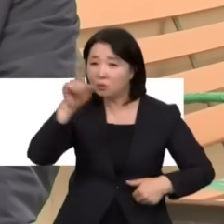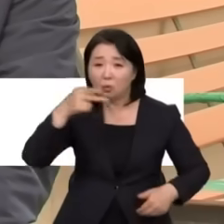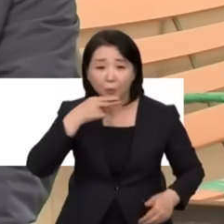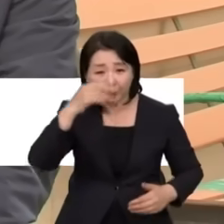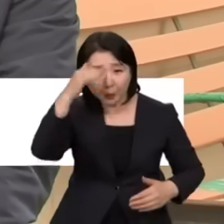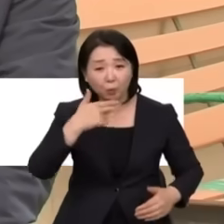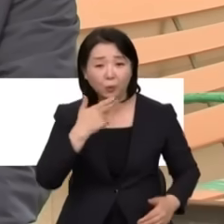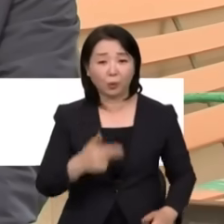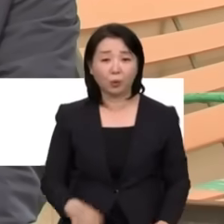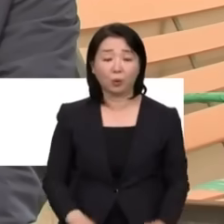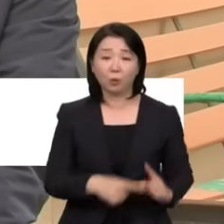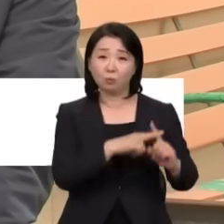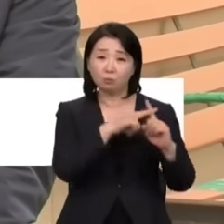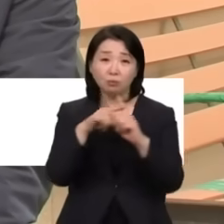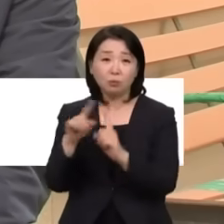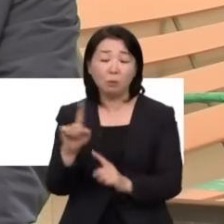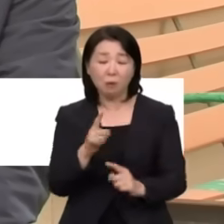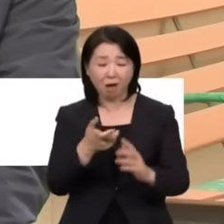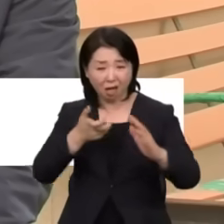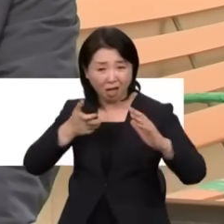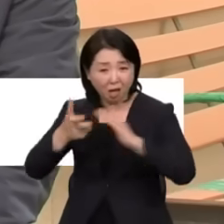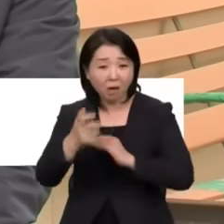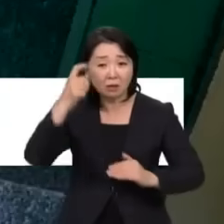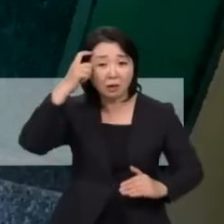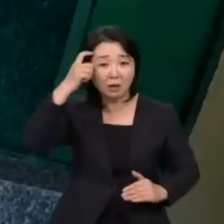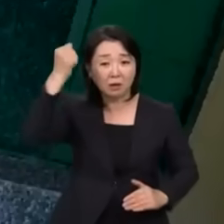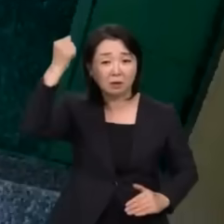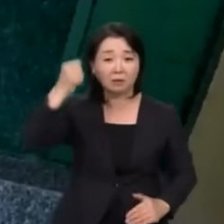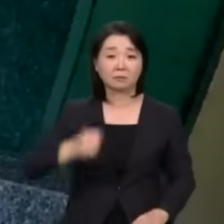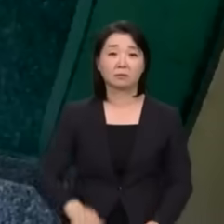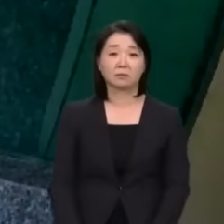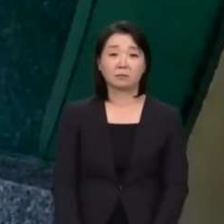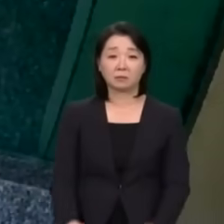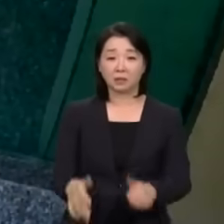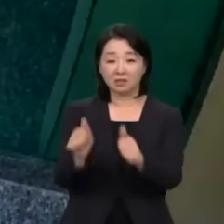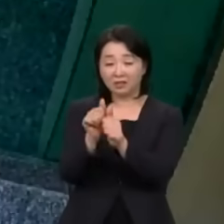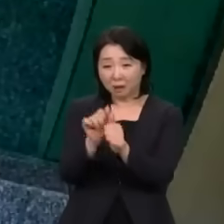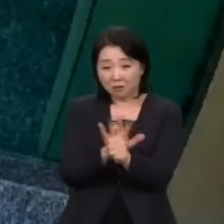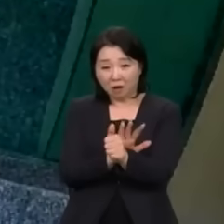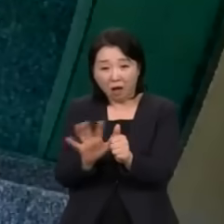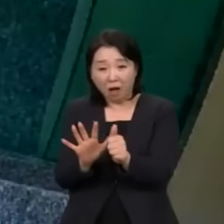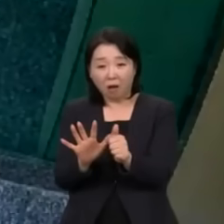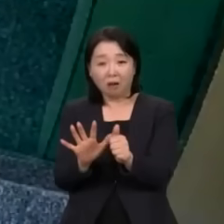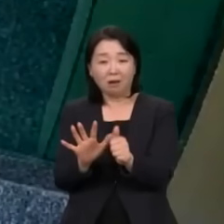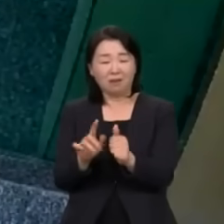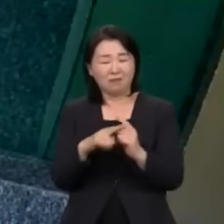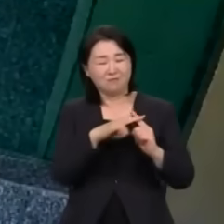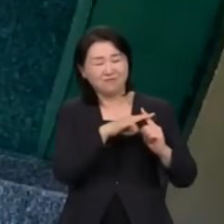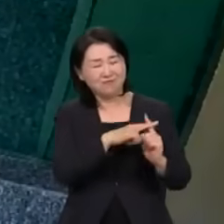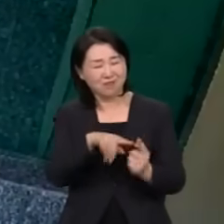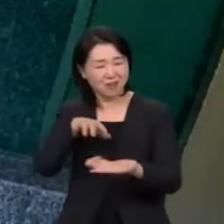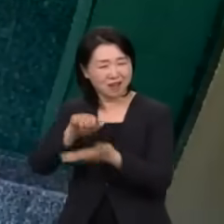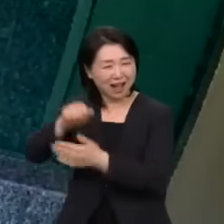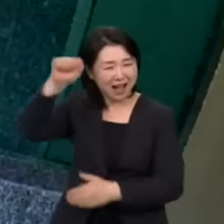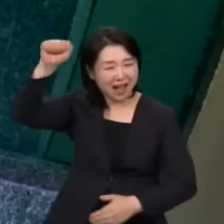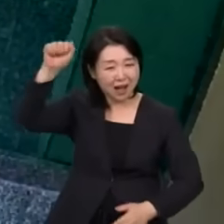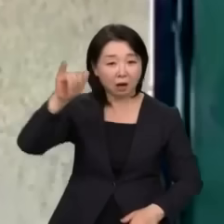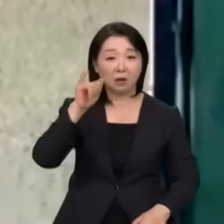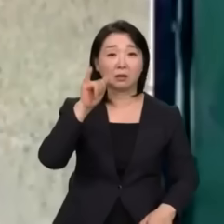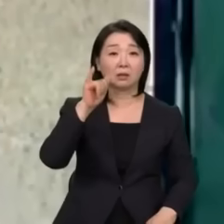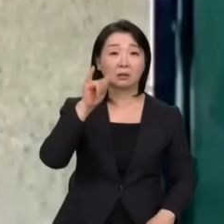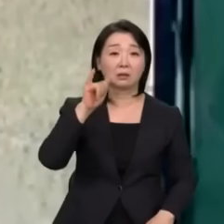상태였어요 무조건 밀고 들어오면 된다고 생각하는 거예요이 남성들 이런 식으로 막무 간의 점거 시도를